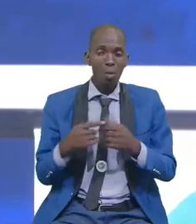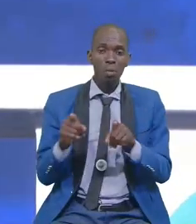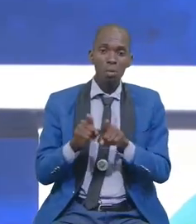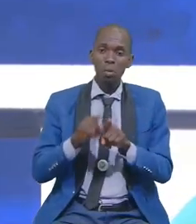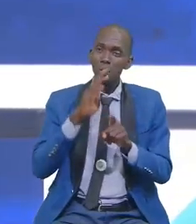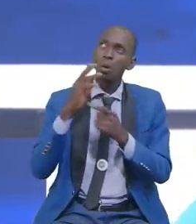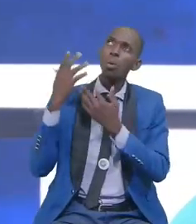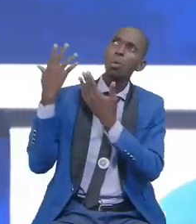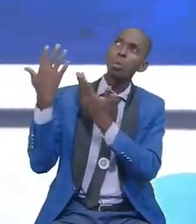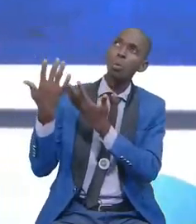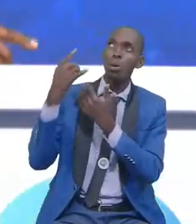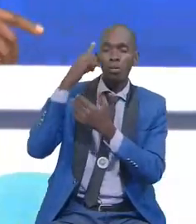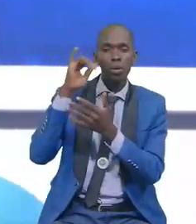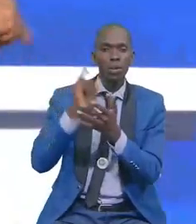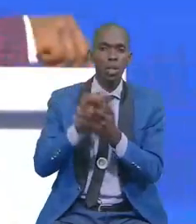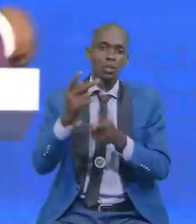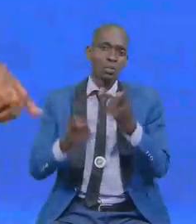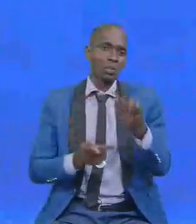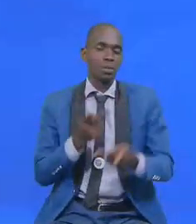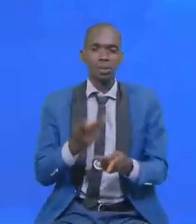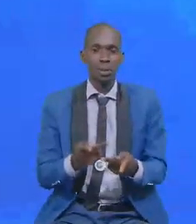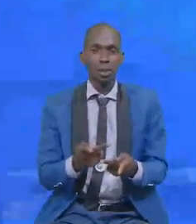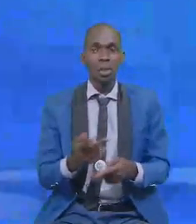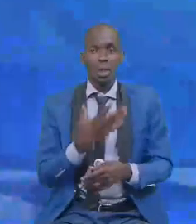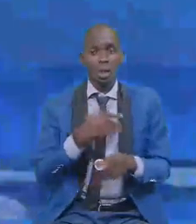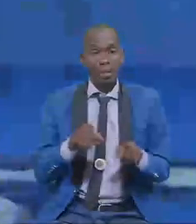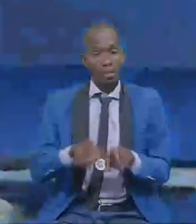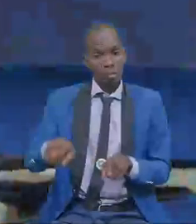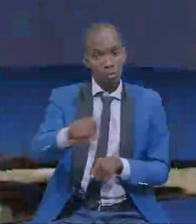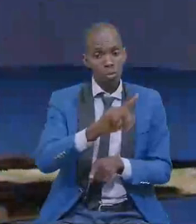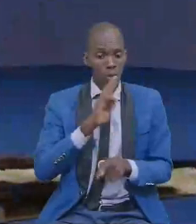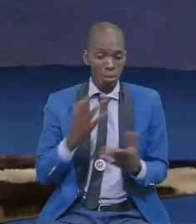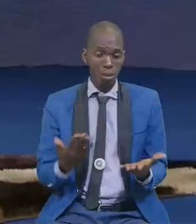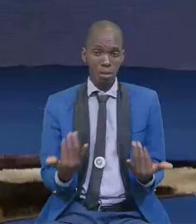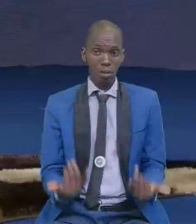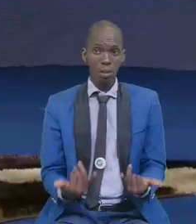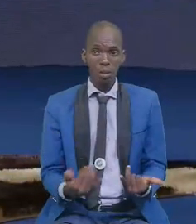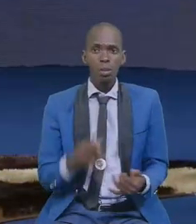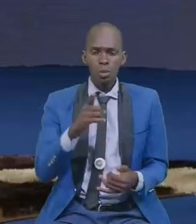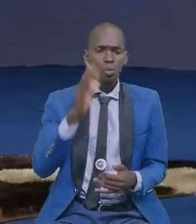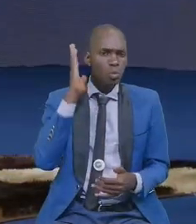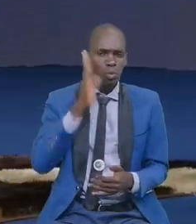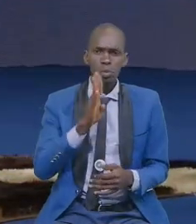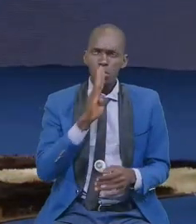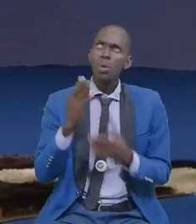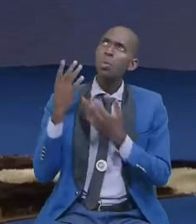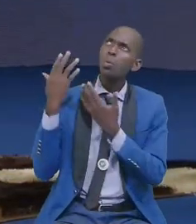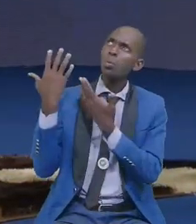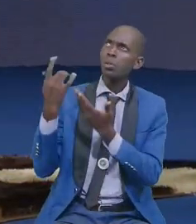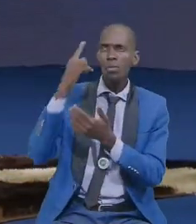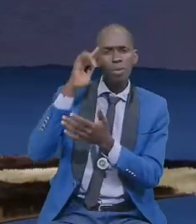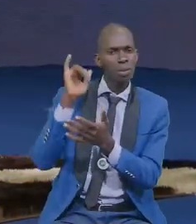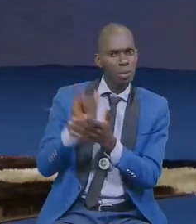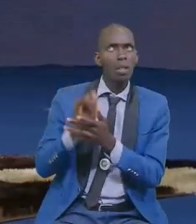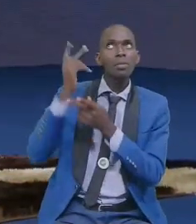Les gens attendaient cette visite. Et comme tu es là aujourd'hui, tu dois attendre cette